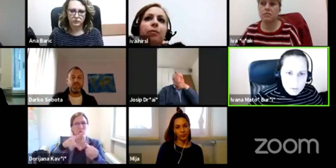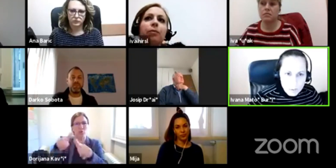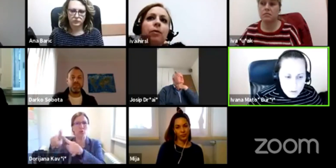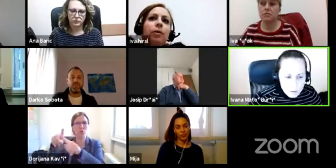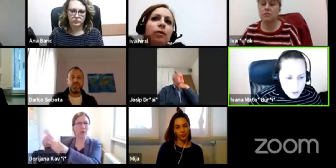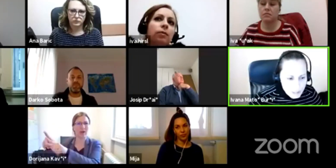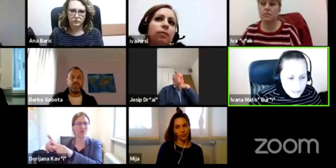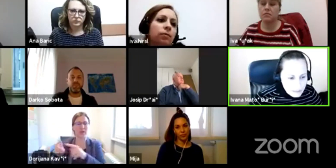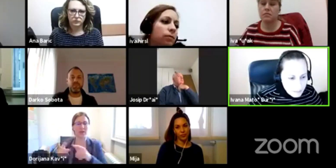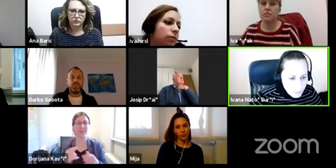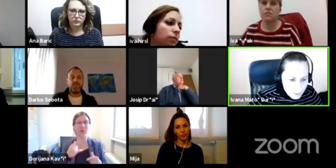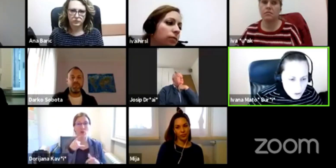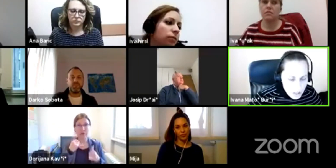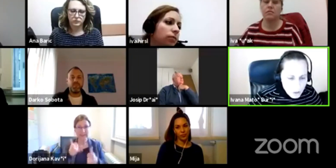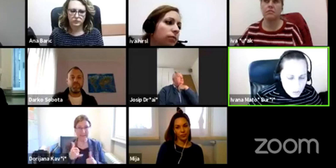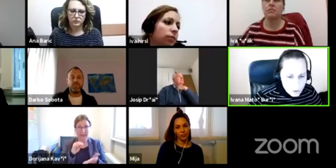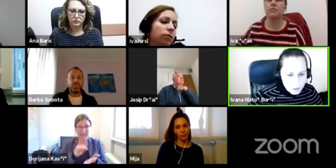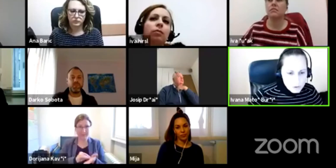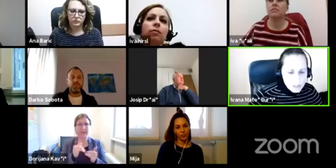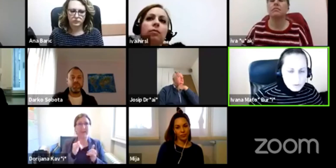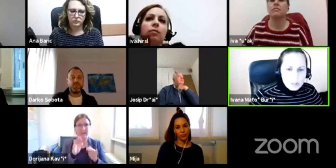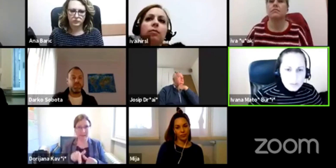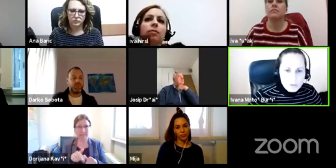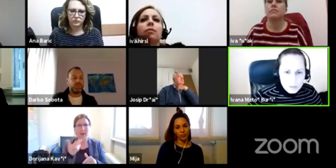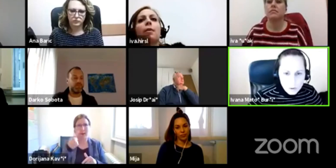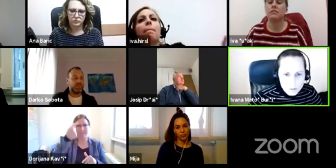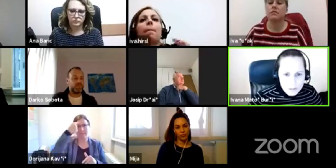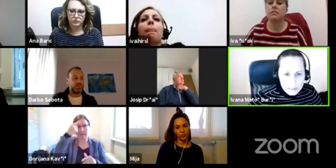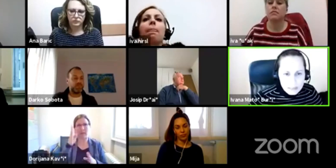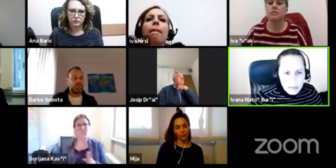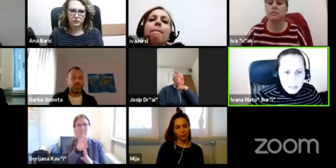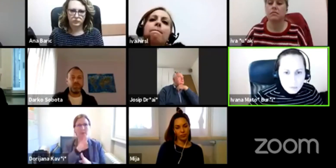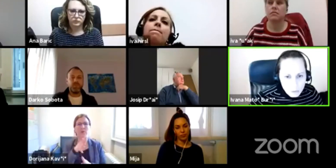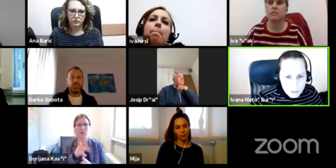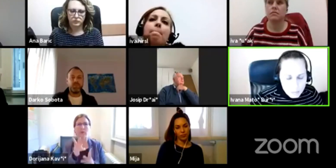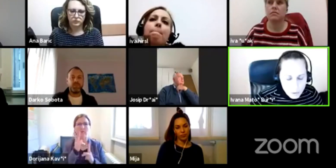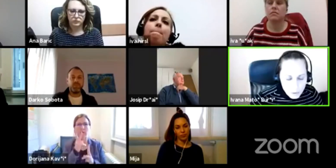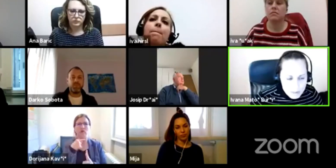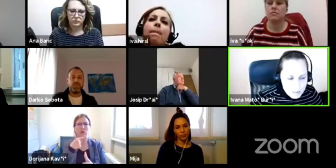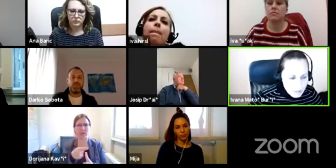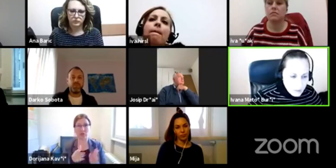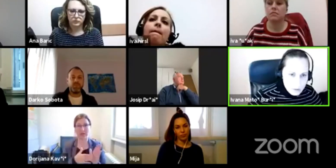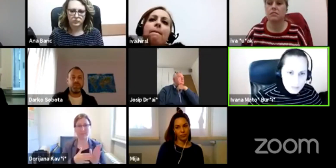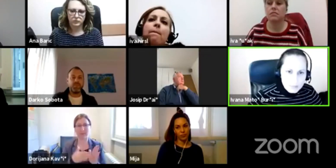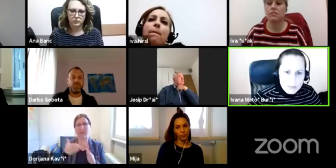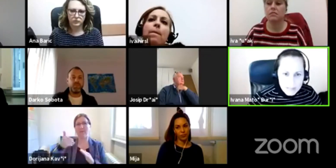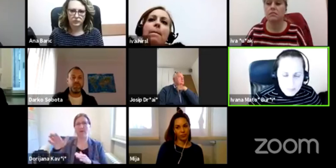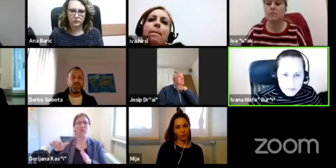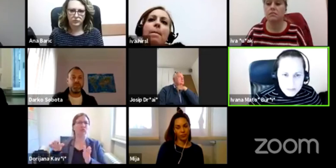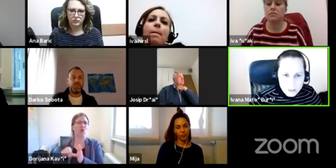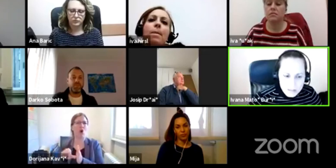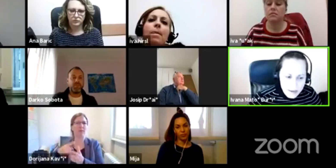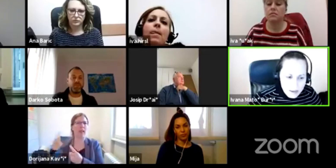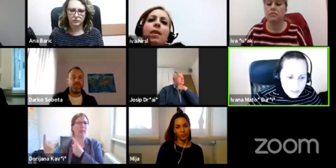koje imaju postojeće mentalne poremećaje, ono što na početku treba uzeti u obzir je da i u normalnim okolnostima te osobe imaju